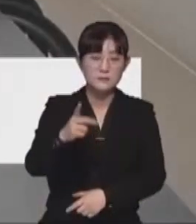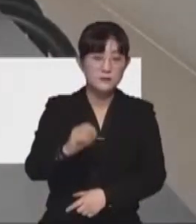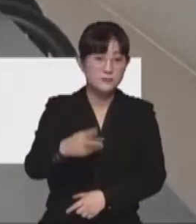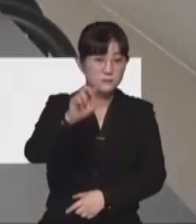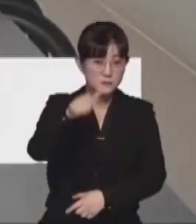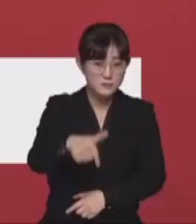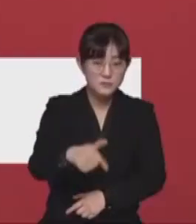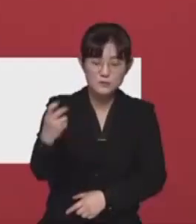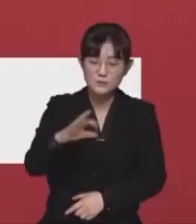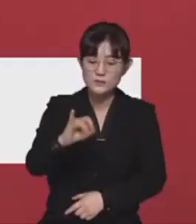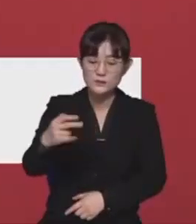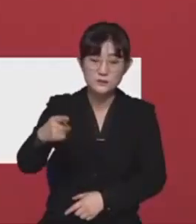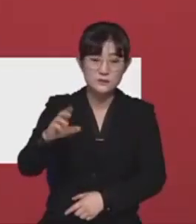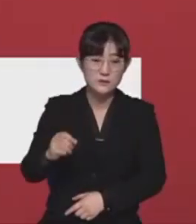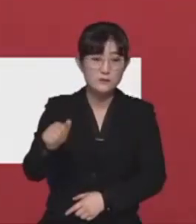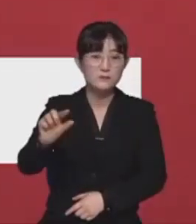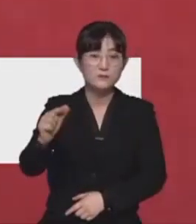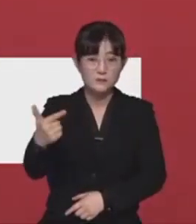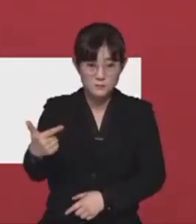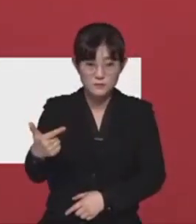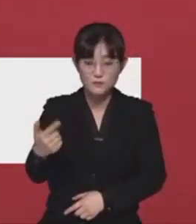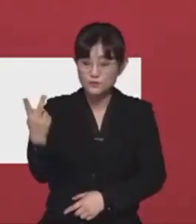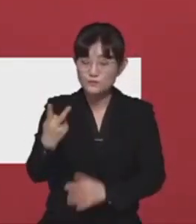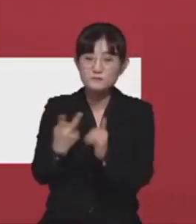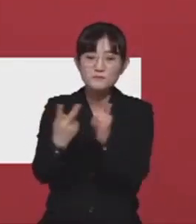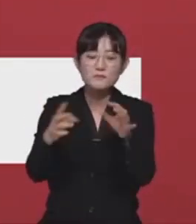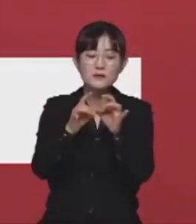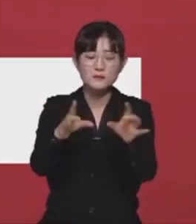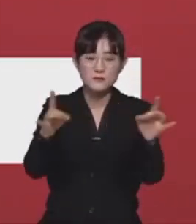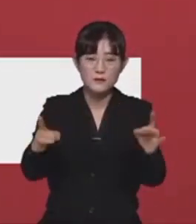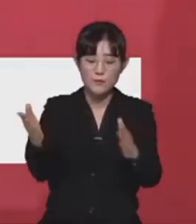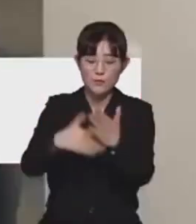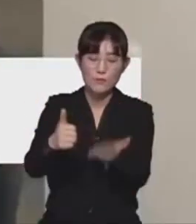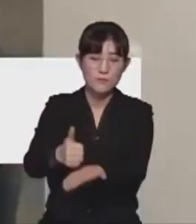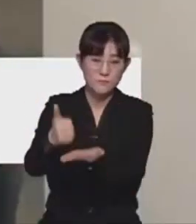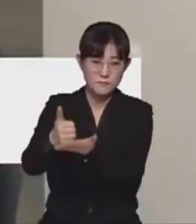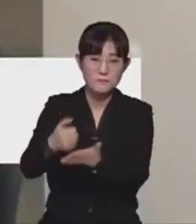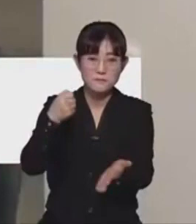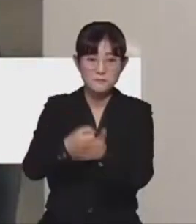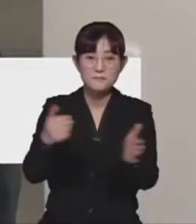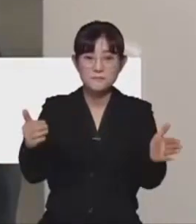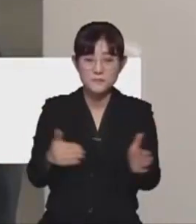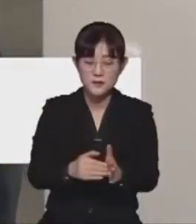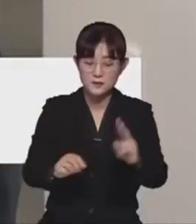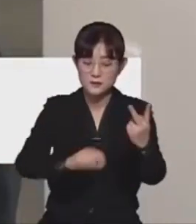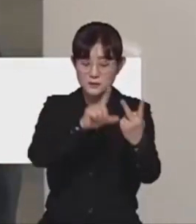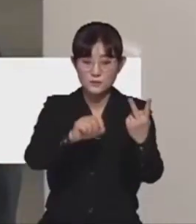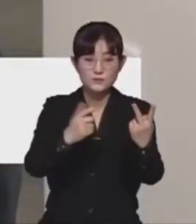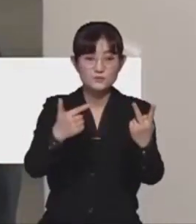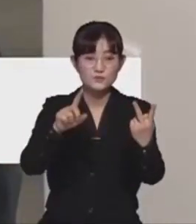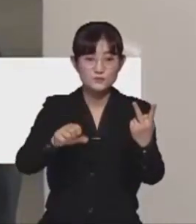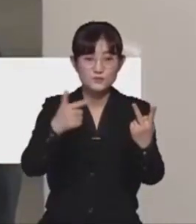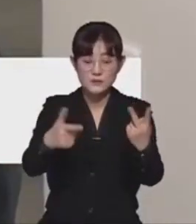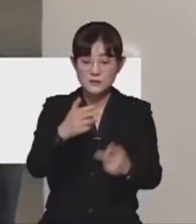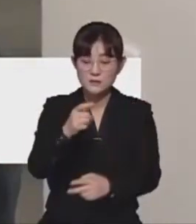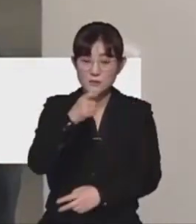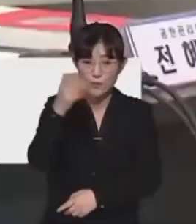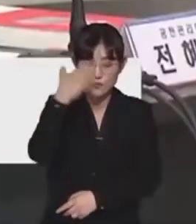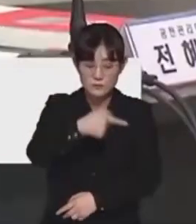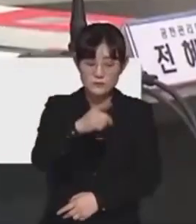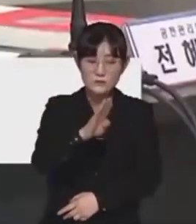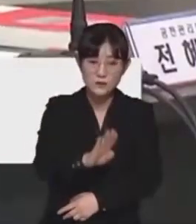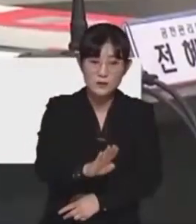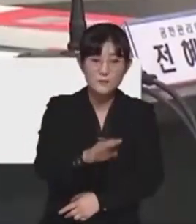차관과 이정현 지방시대위원회 부위원장을 각각 단수 공천했습니다. 지난 16일에는 여수갑 선거구에